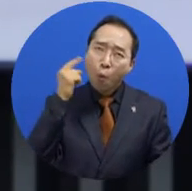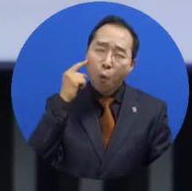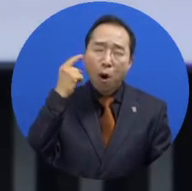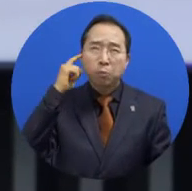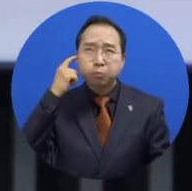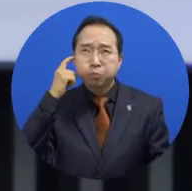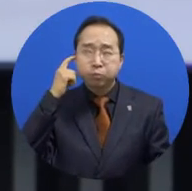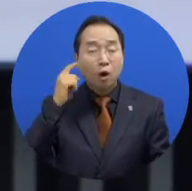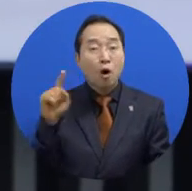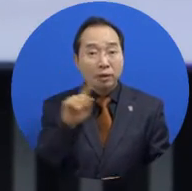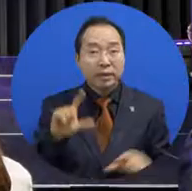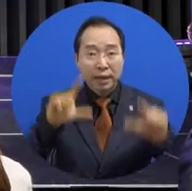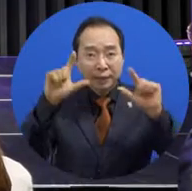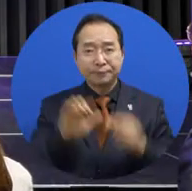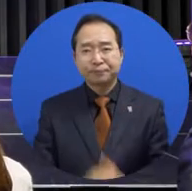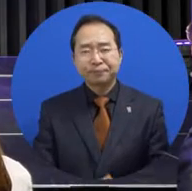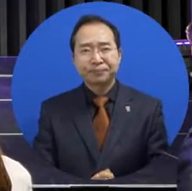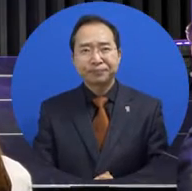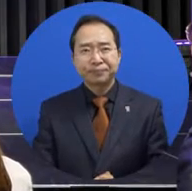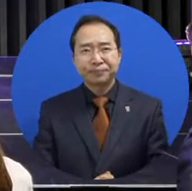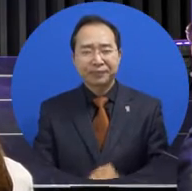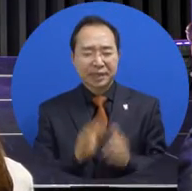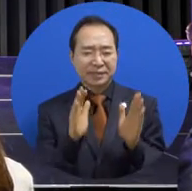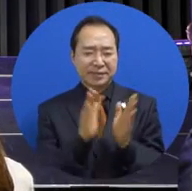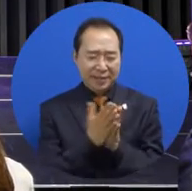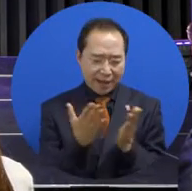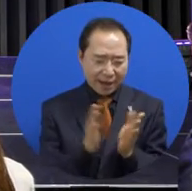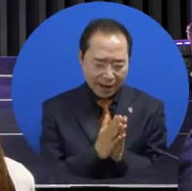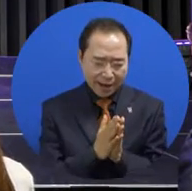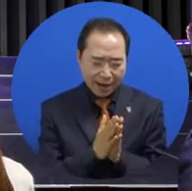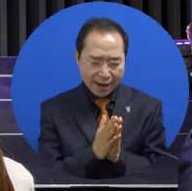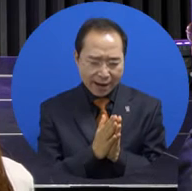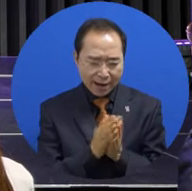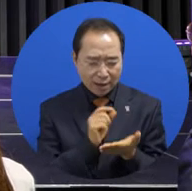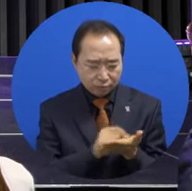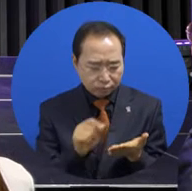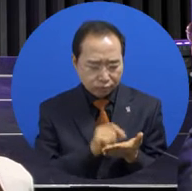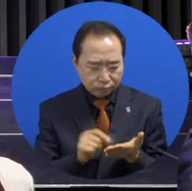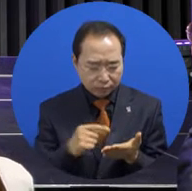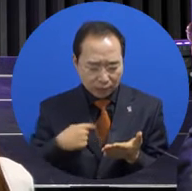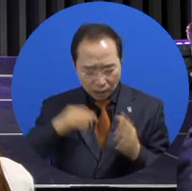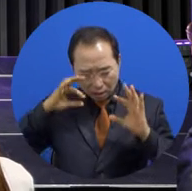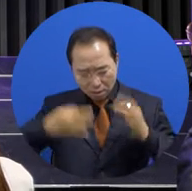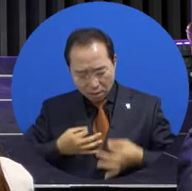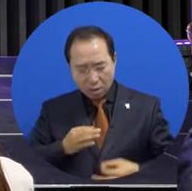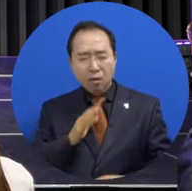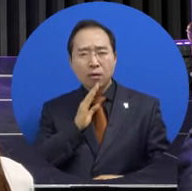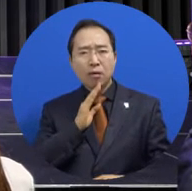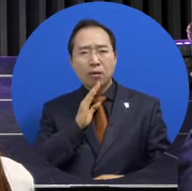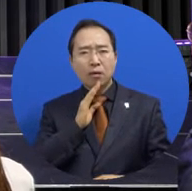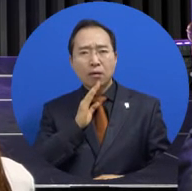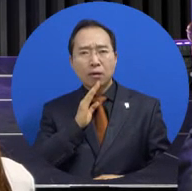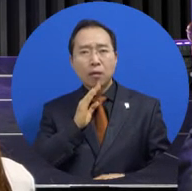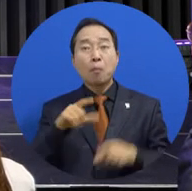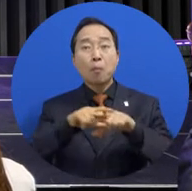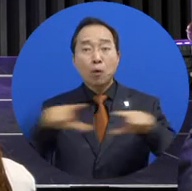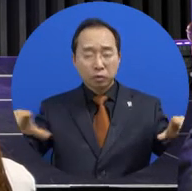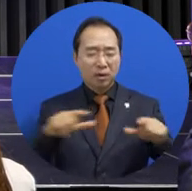계속 했던 것 같아요. 어느 날 이제 그거를 이제 책으로 만들고 있는 자신을 발견을 했어요.